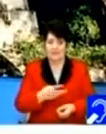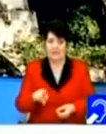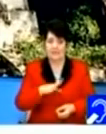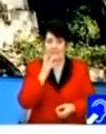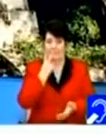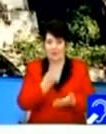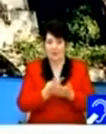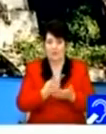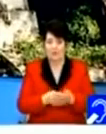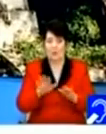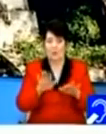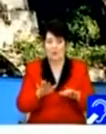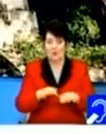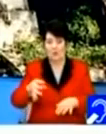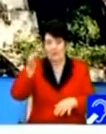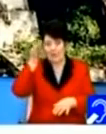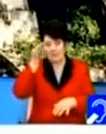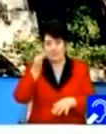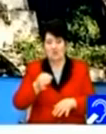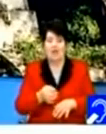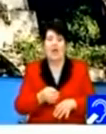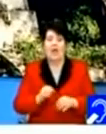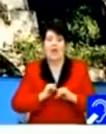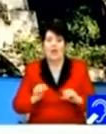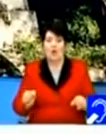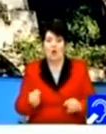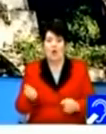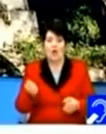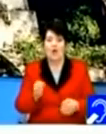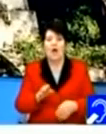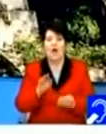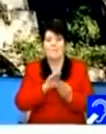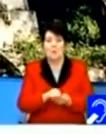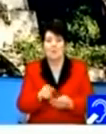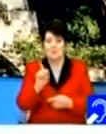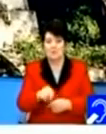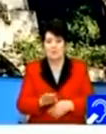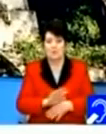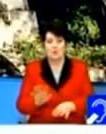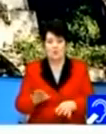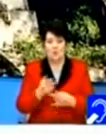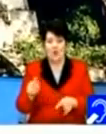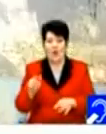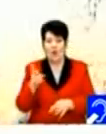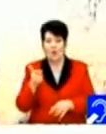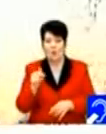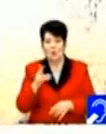devină cu adevărat un loc de omagiu pentru eroi înmormântați acolo și nu un teren pe care acum se depozitează gunoiul.